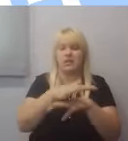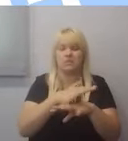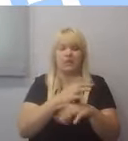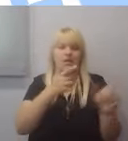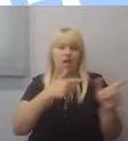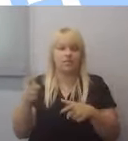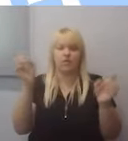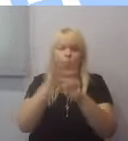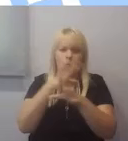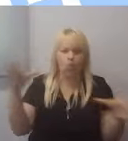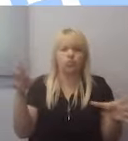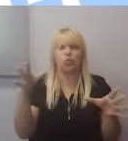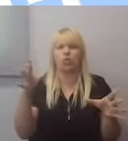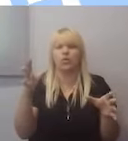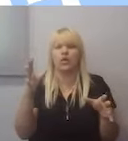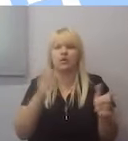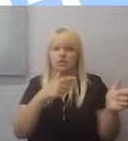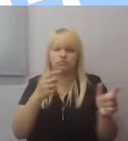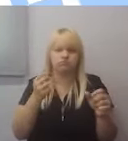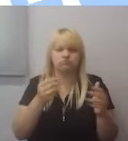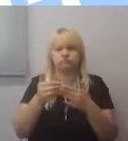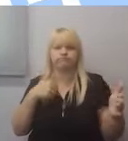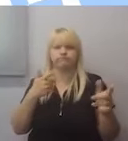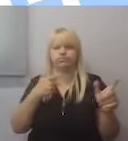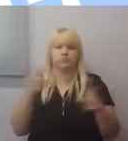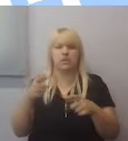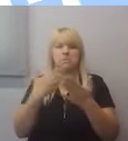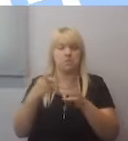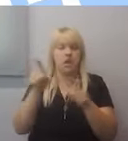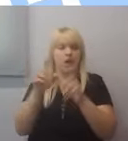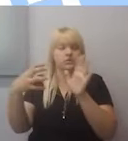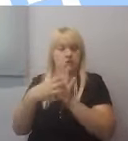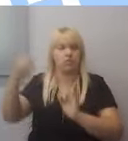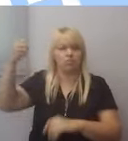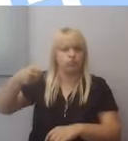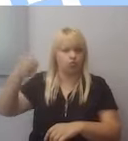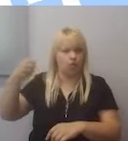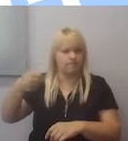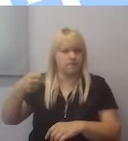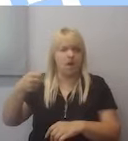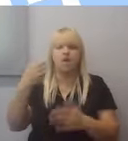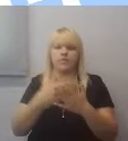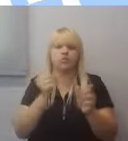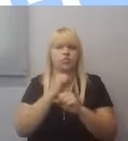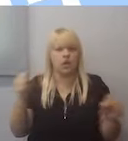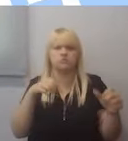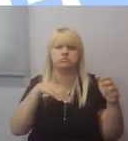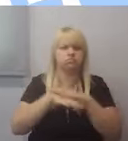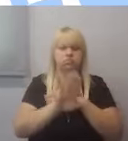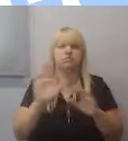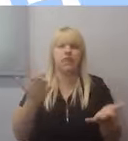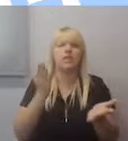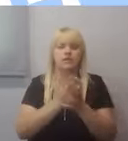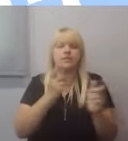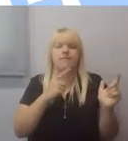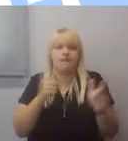kultūra un tad tā viens no simboliem ir tā mugursoma ne ar to domā ka mums obligāti uzreiz jāskrien bet ka mēs esam gatavi tai skaitā arī situācijā